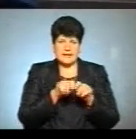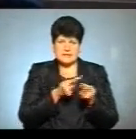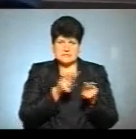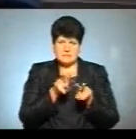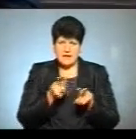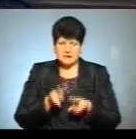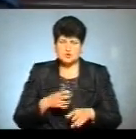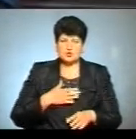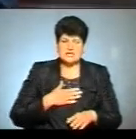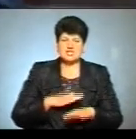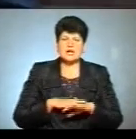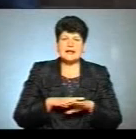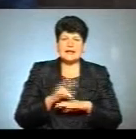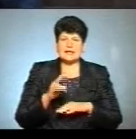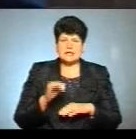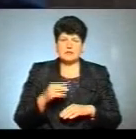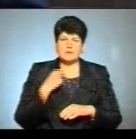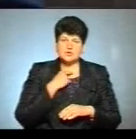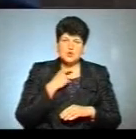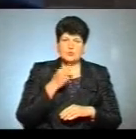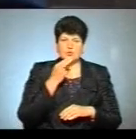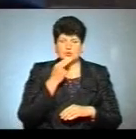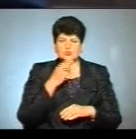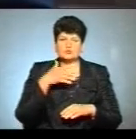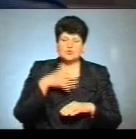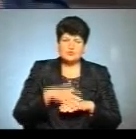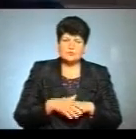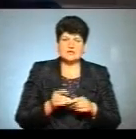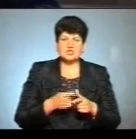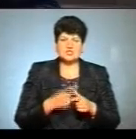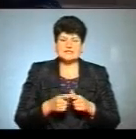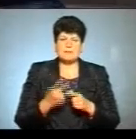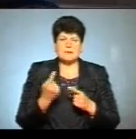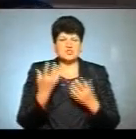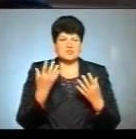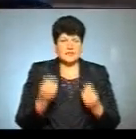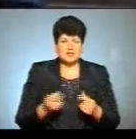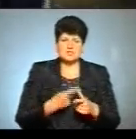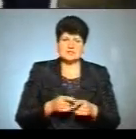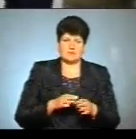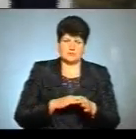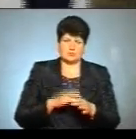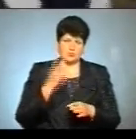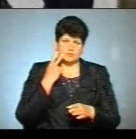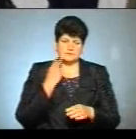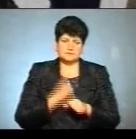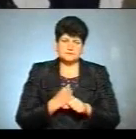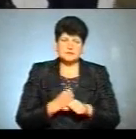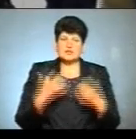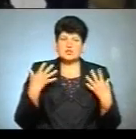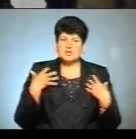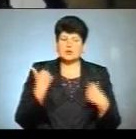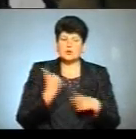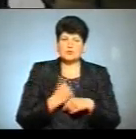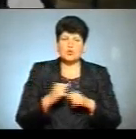наших ринків м'ясного і продуктового, щоб зрозуміти, чи це не в перший день тільки було, а це дотримується постійно. Начальник головного